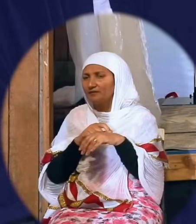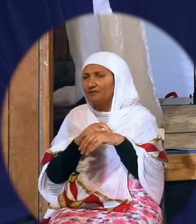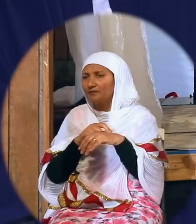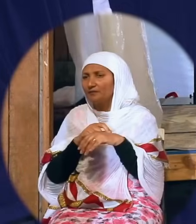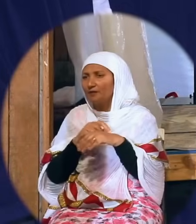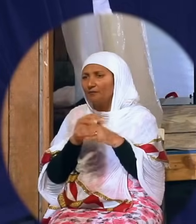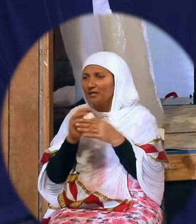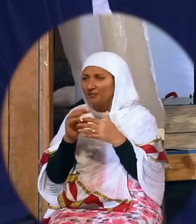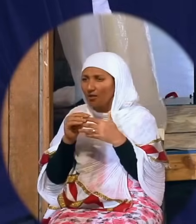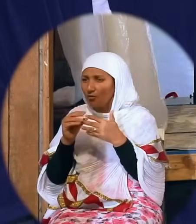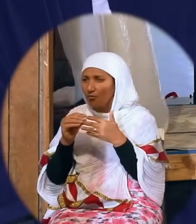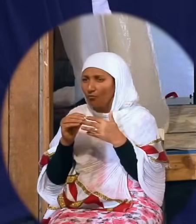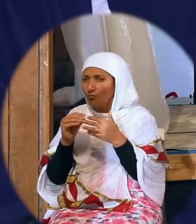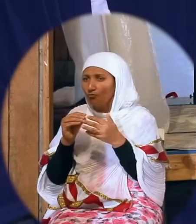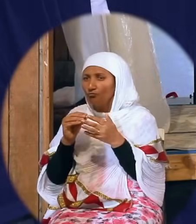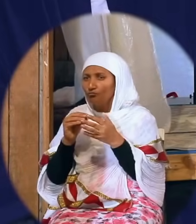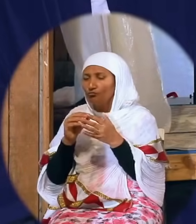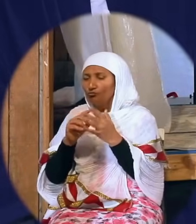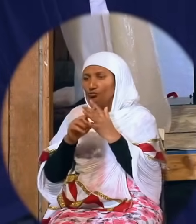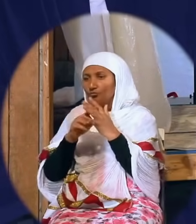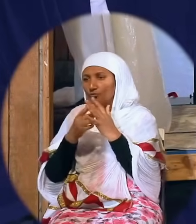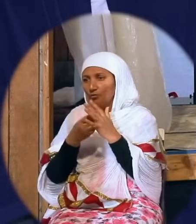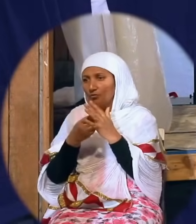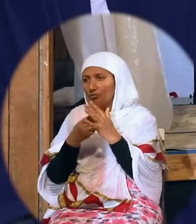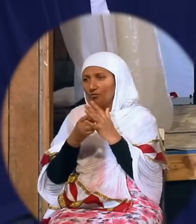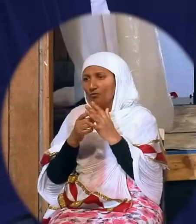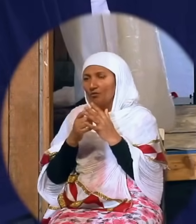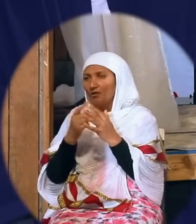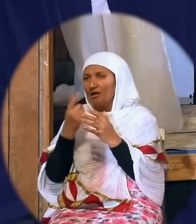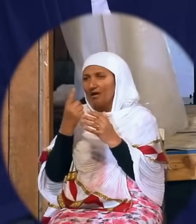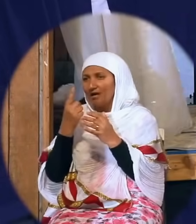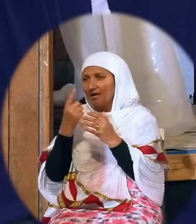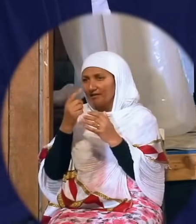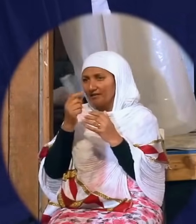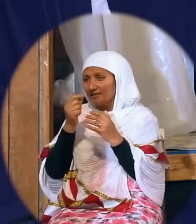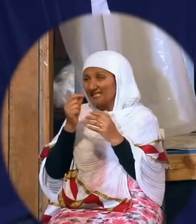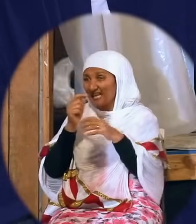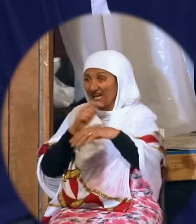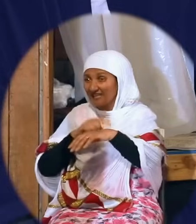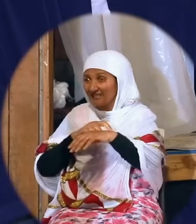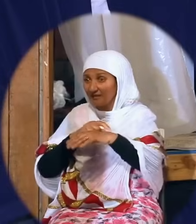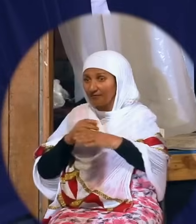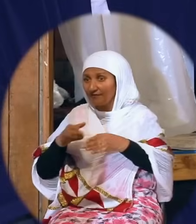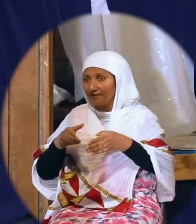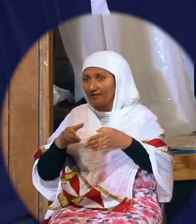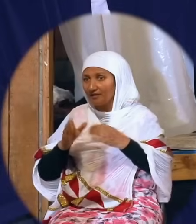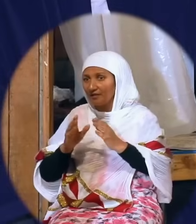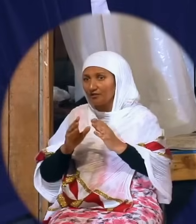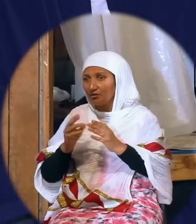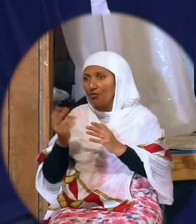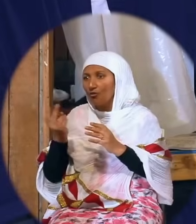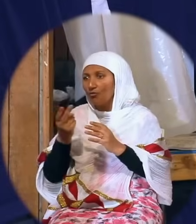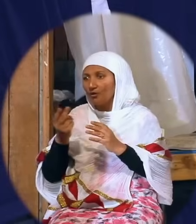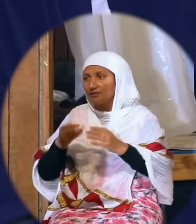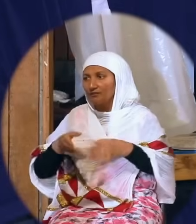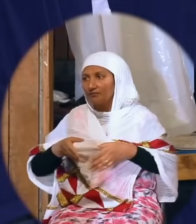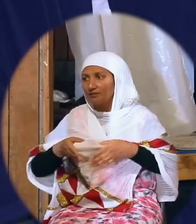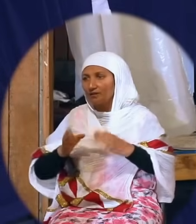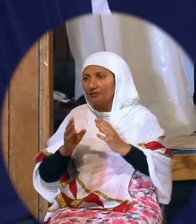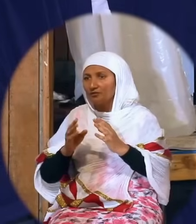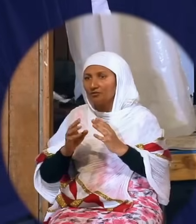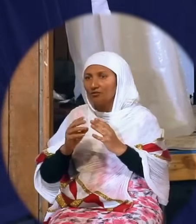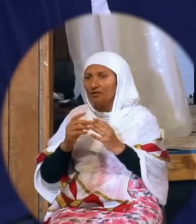ጀምሮ እስከ ከአለምሳሌ 1 ሰዓት የሚፈቀድላቸው በቀን ውስጥ ማክሲመም 2 ሰዓት ለዛውም ያም